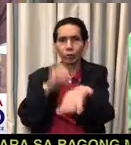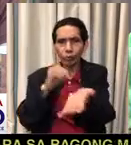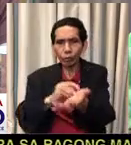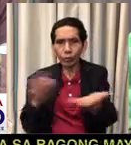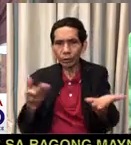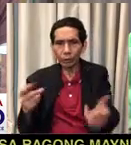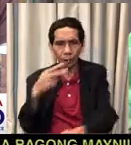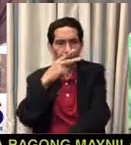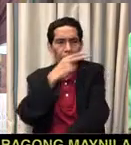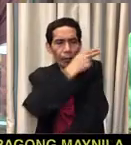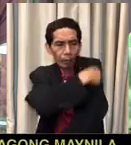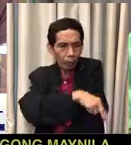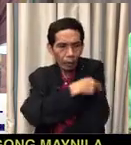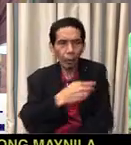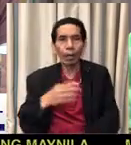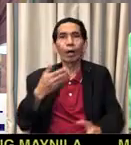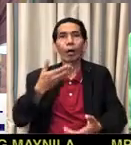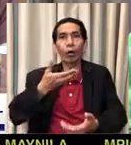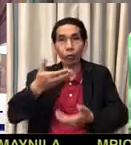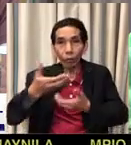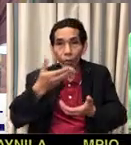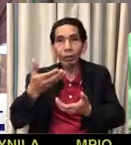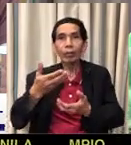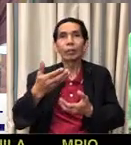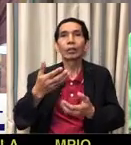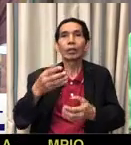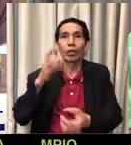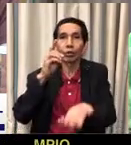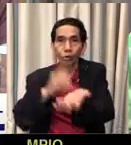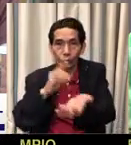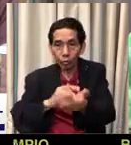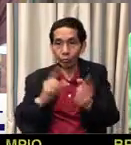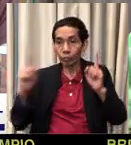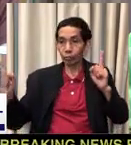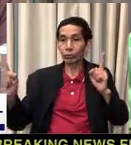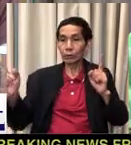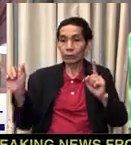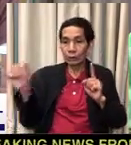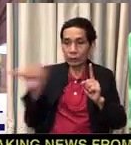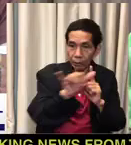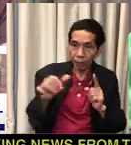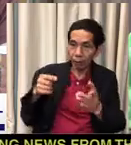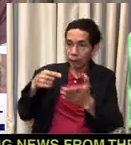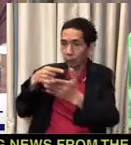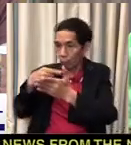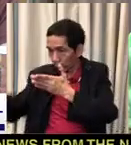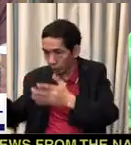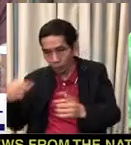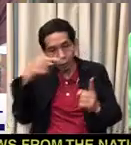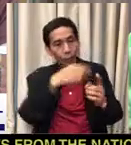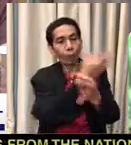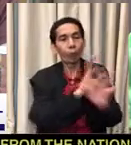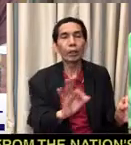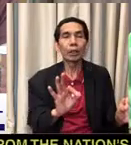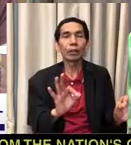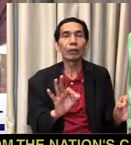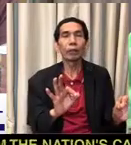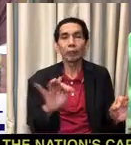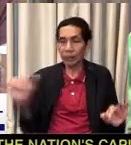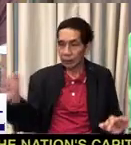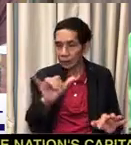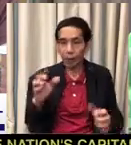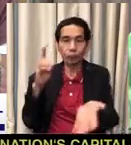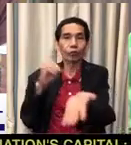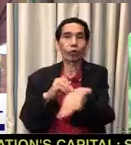dito? Consultant pala namin. Birimin, doktor doon, doktor dito. Doon may yad ba? Dito, libre. Pero para yung